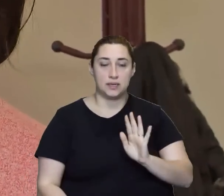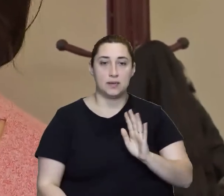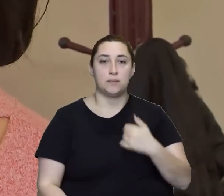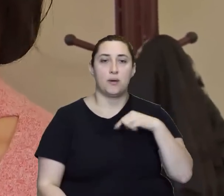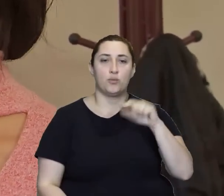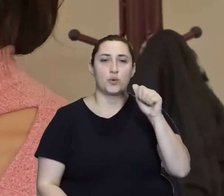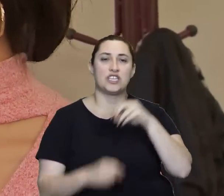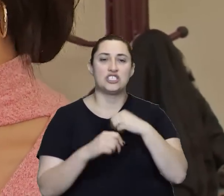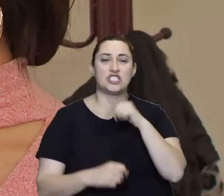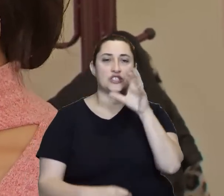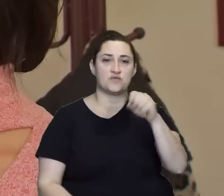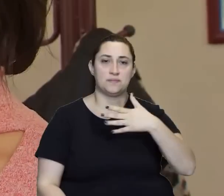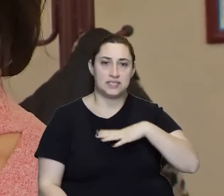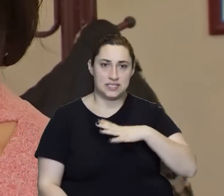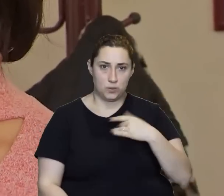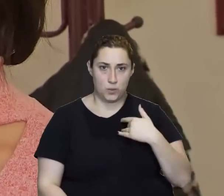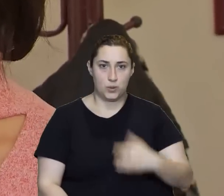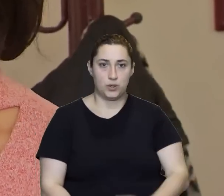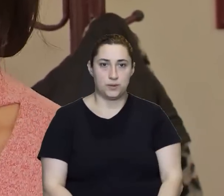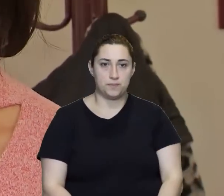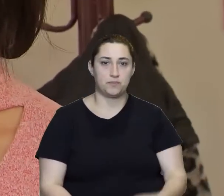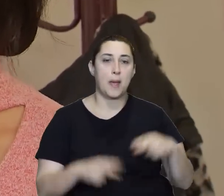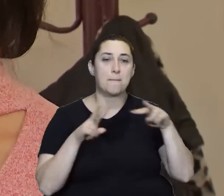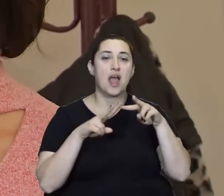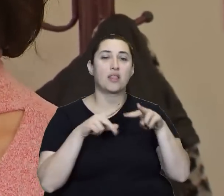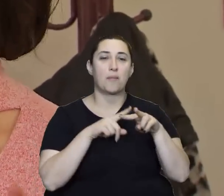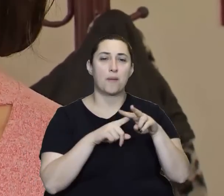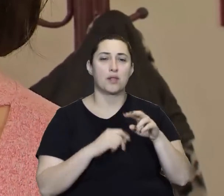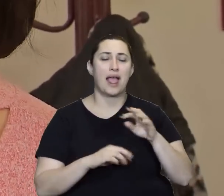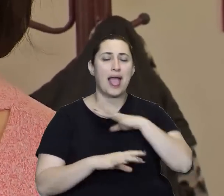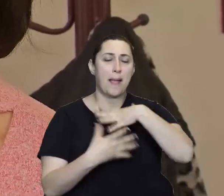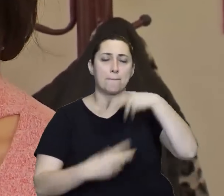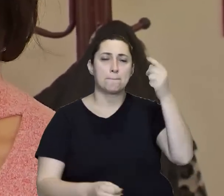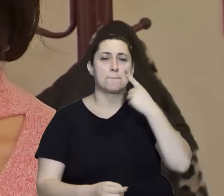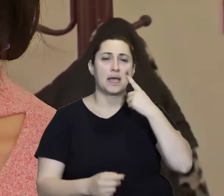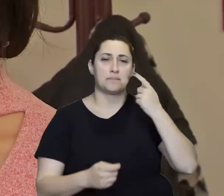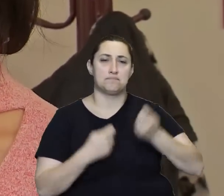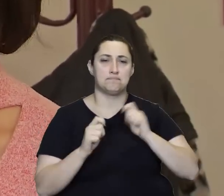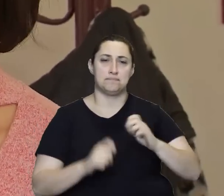Heh, ben bugün için randevu alacaktım. Mehtap Kaplan, şöyle full bakım olsun.